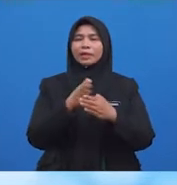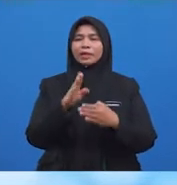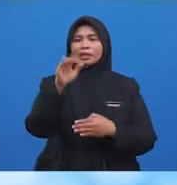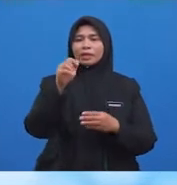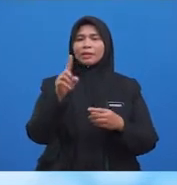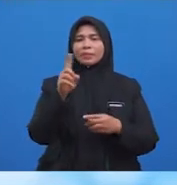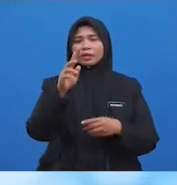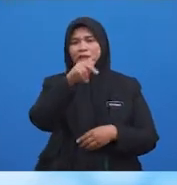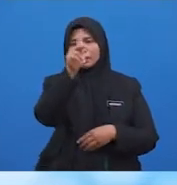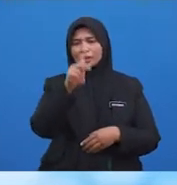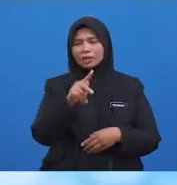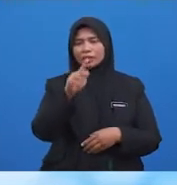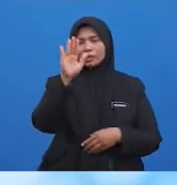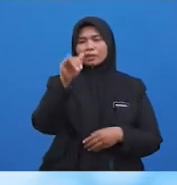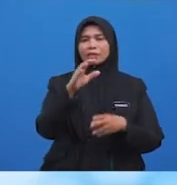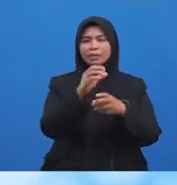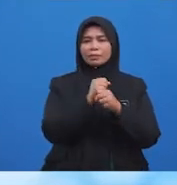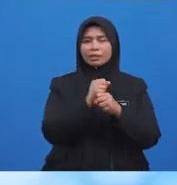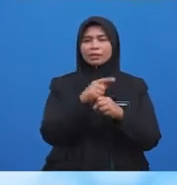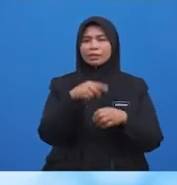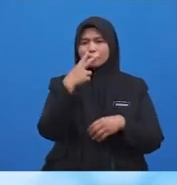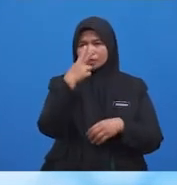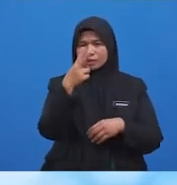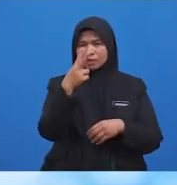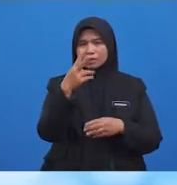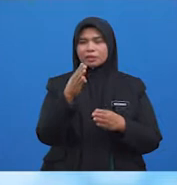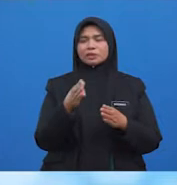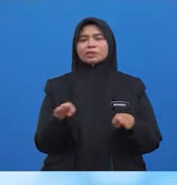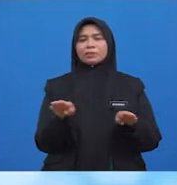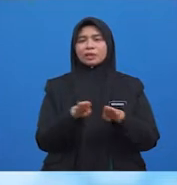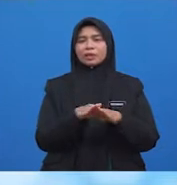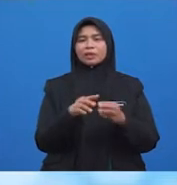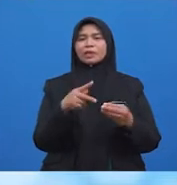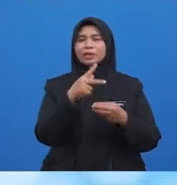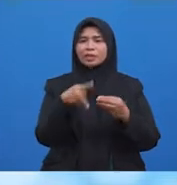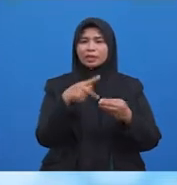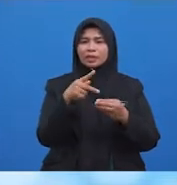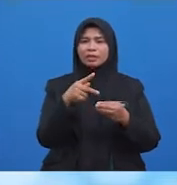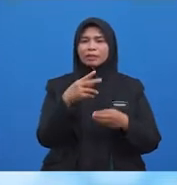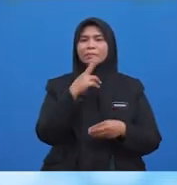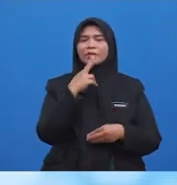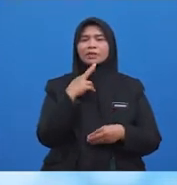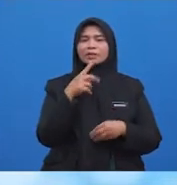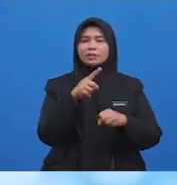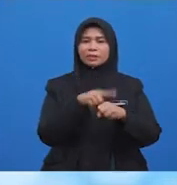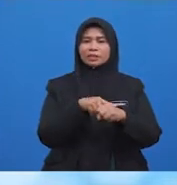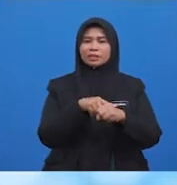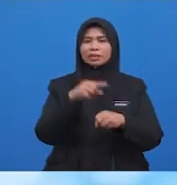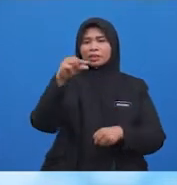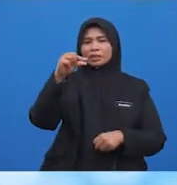bahagian yang manakah yang dapat dipahat ikan sebagai lingkaran merah